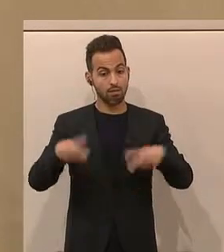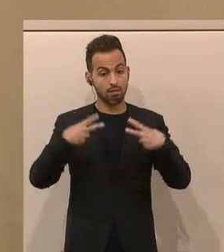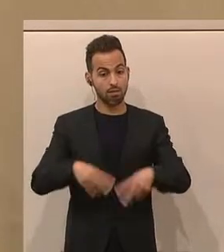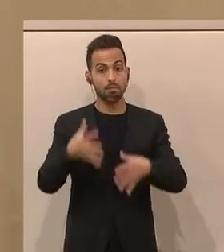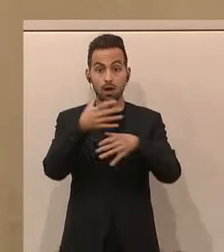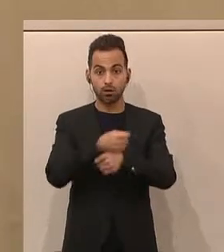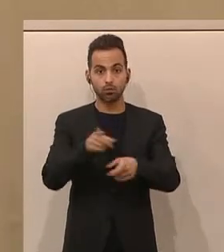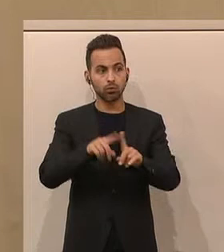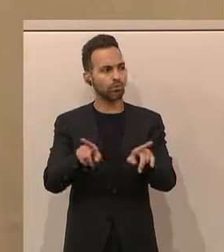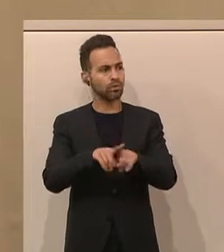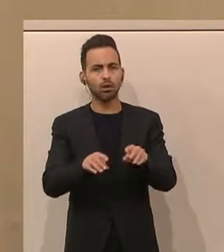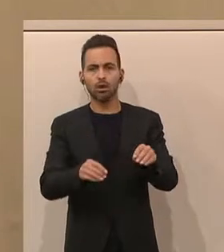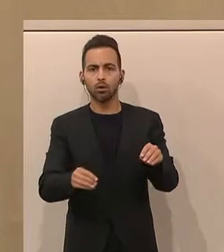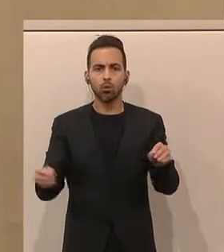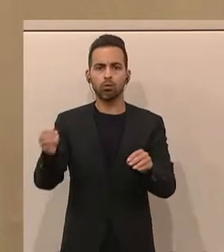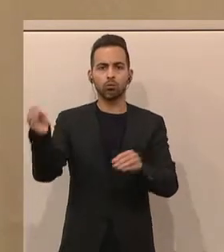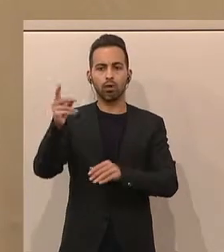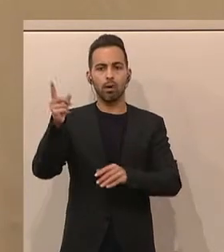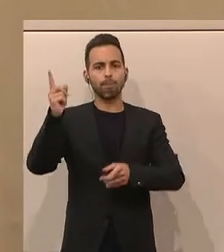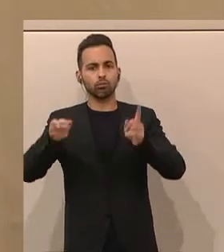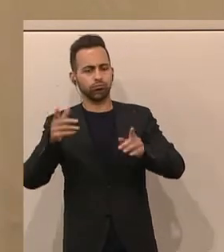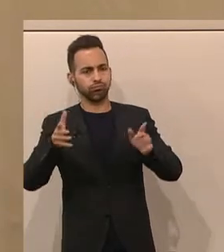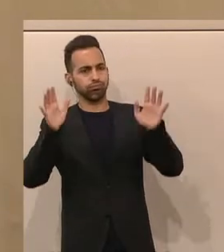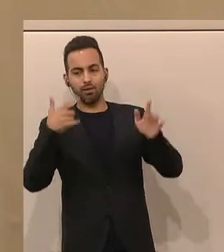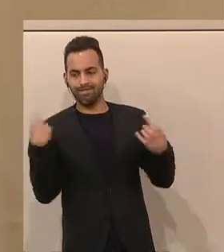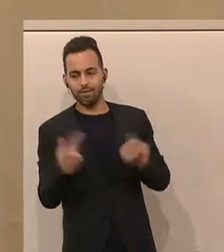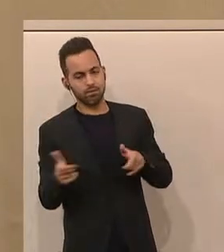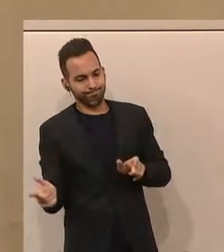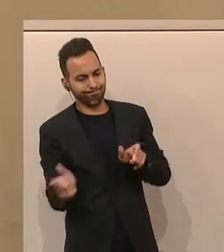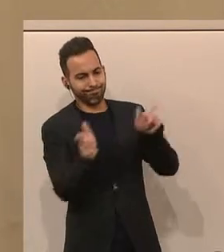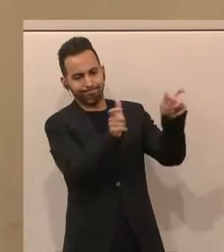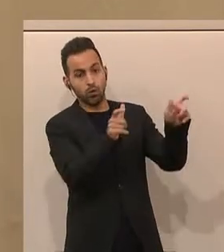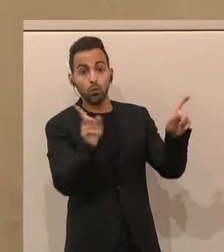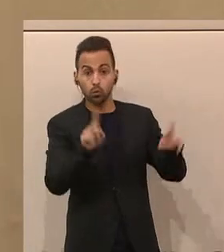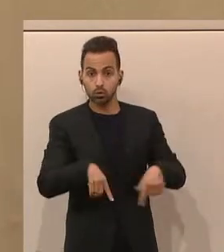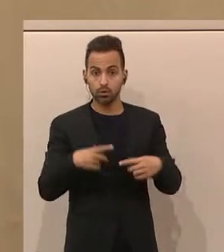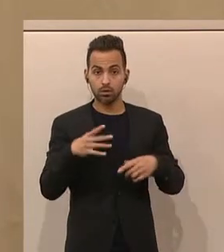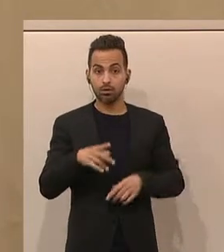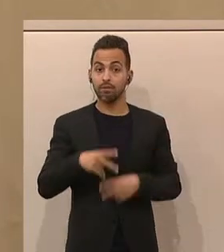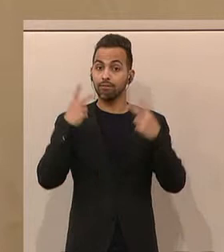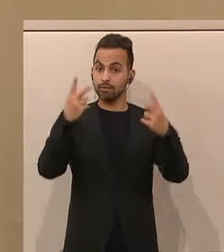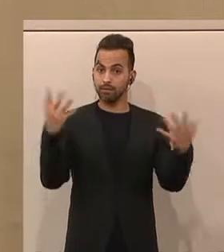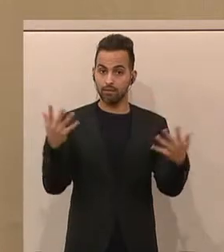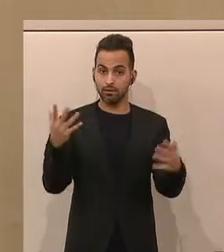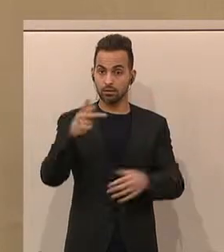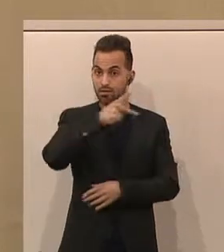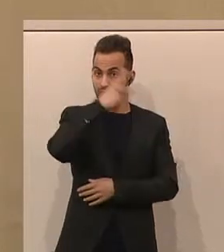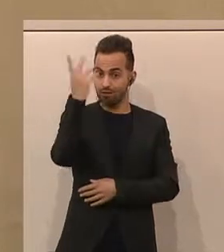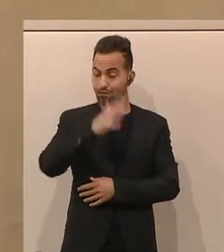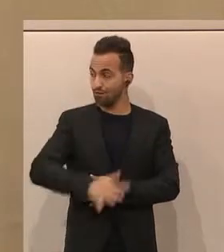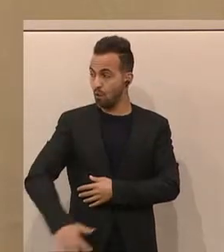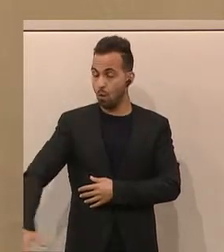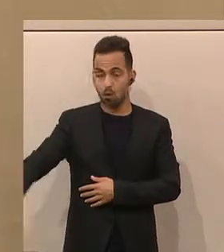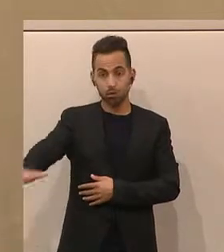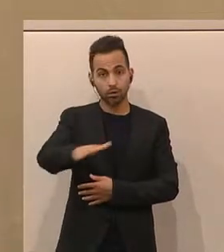überschießende Bestimmungen, die hier möglich gewesen wären, zu verhindern und schlussendlich den Schutz der Bevölkerung, wie schon